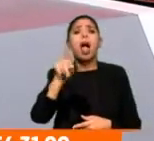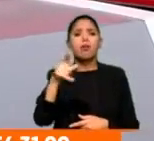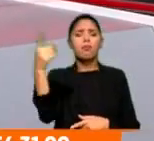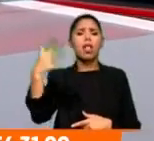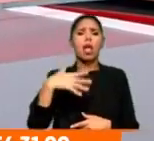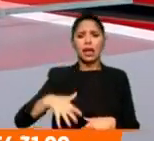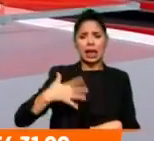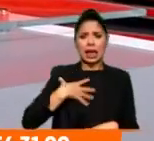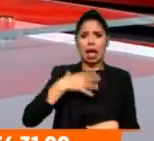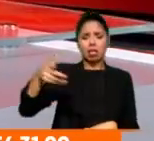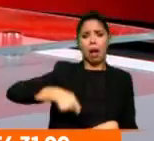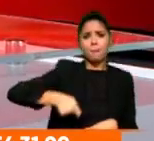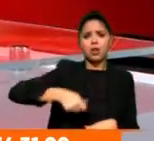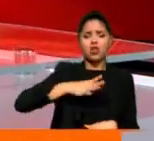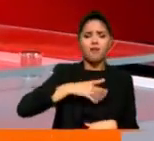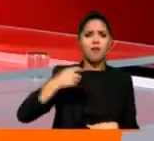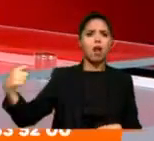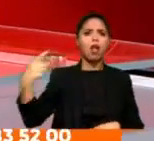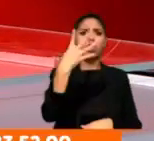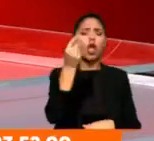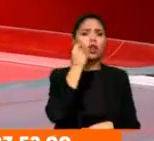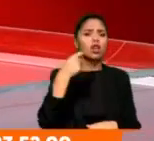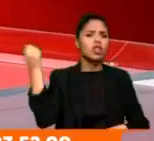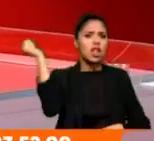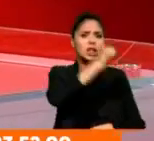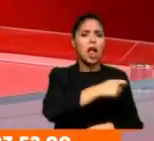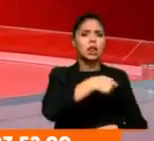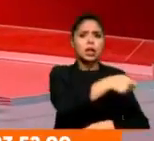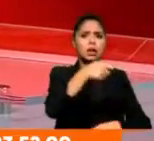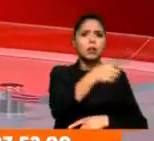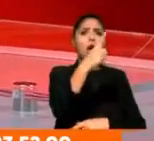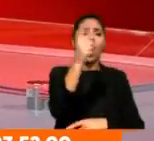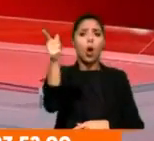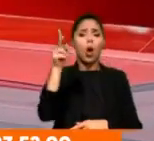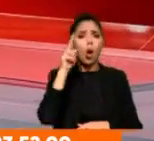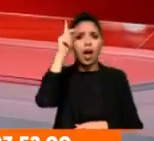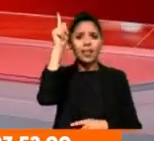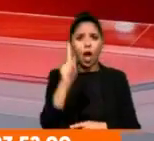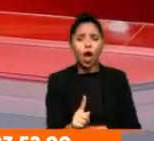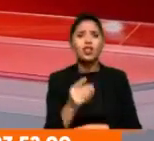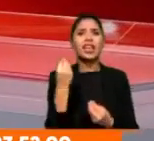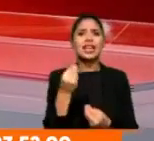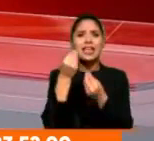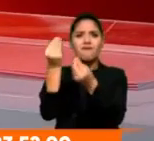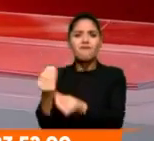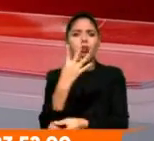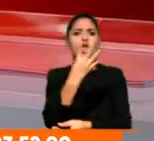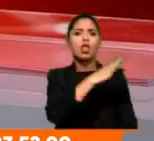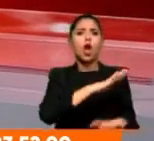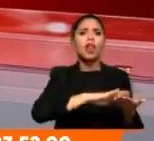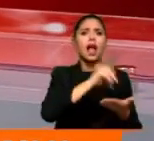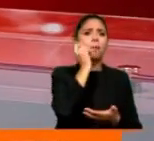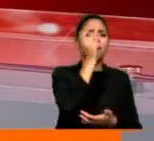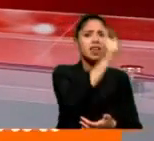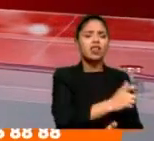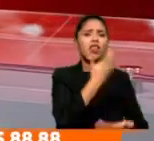bıçak ve yerden bulduğu kalasla dört arkadaşa saldırdı. O hayduta ilk başta iyi niyetle yaklaşan dört arkadaştan